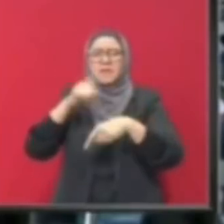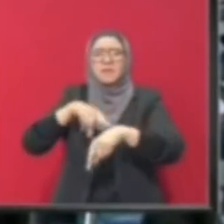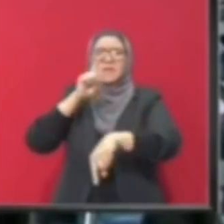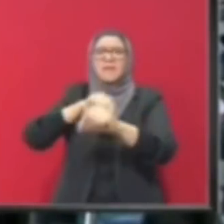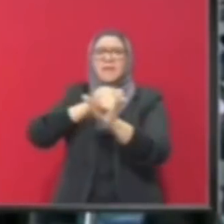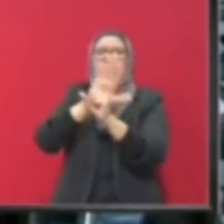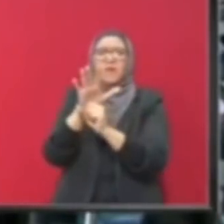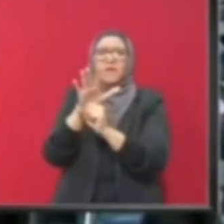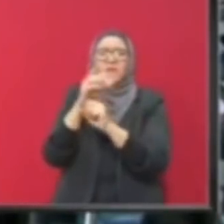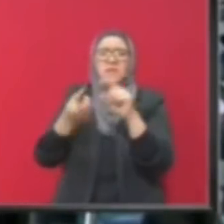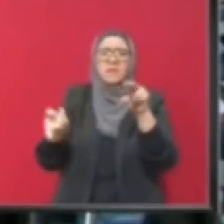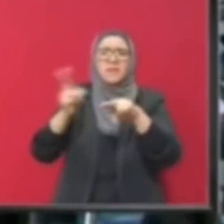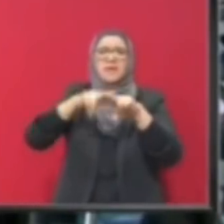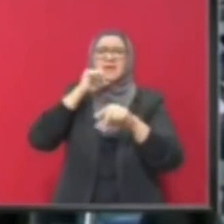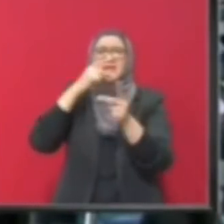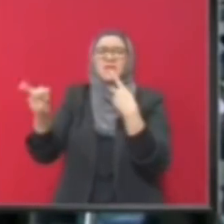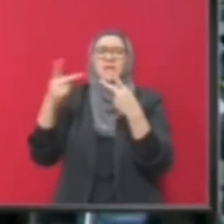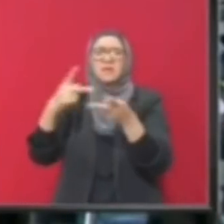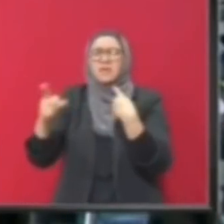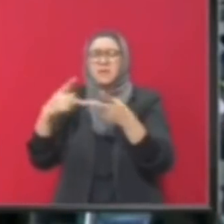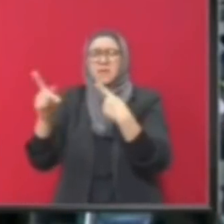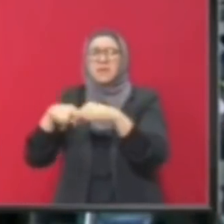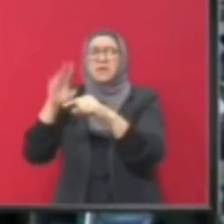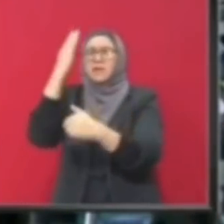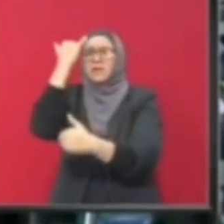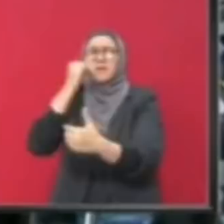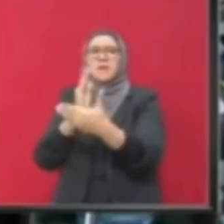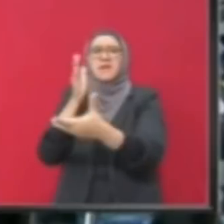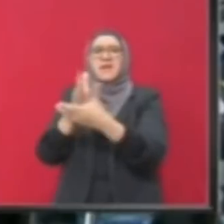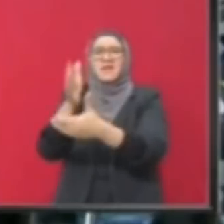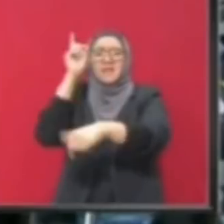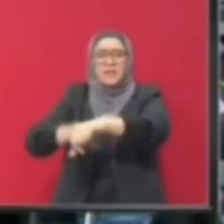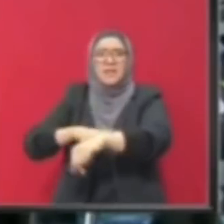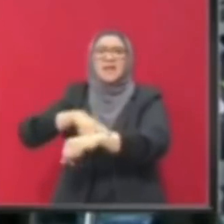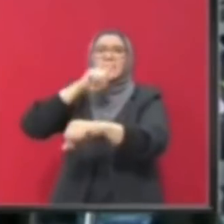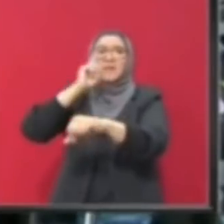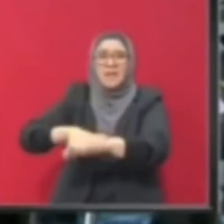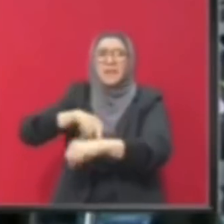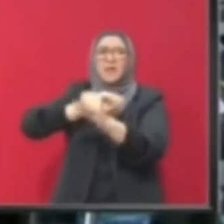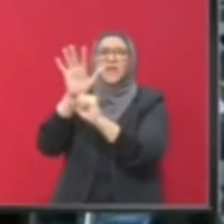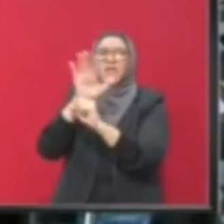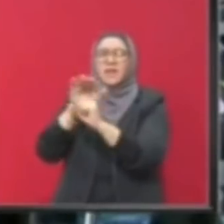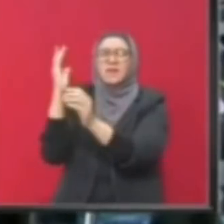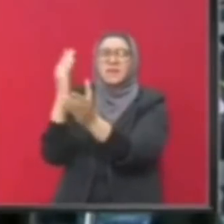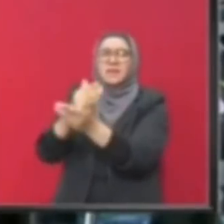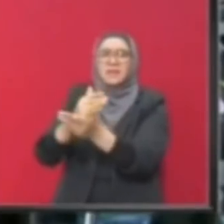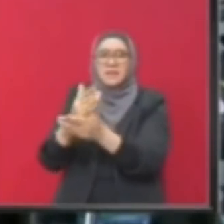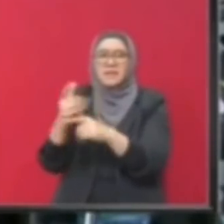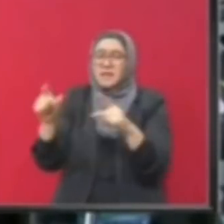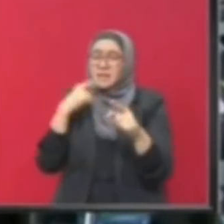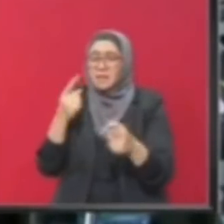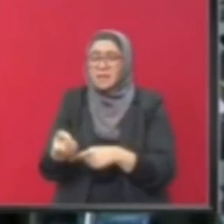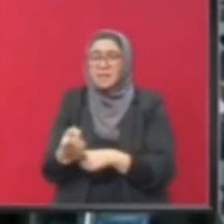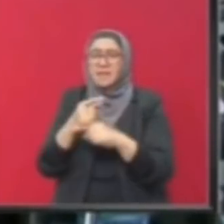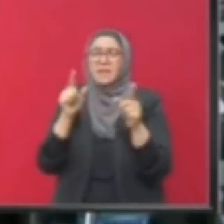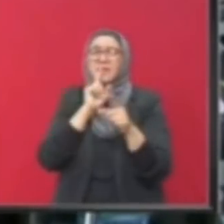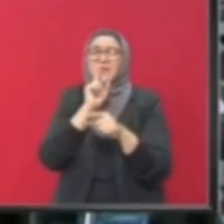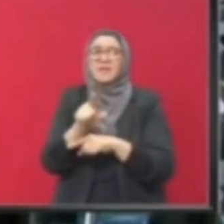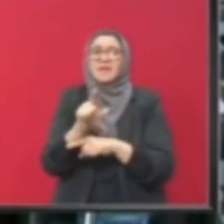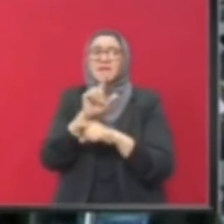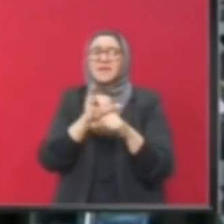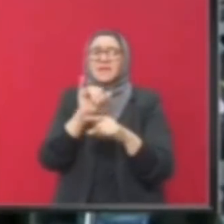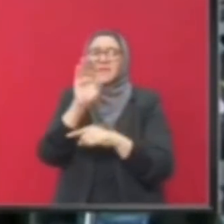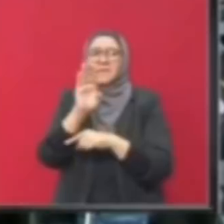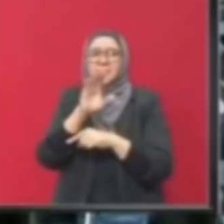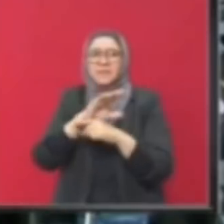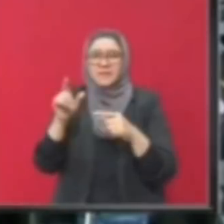COVID tengah meningkat. Kenapa kacau masa musim COVID? Itu yang diperkuat. Ya, saya berharap akibat yang berhormat dengan masa